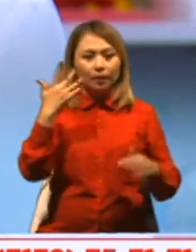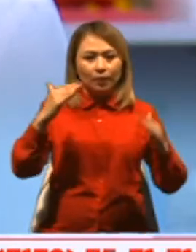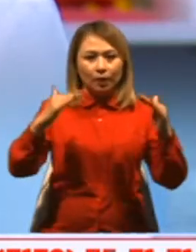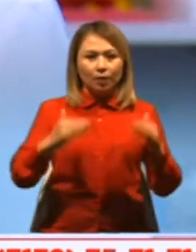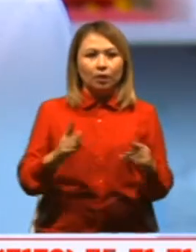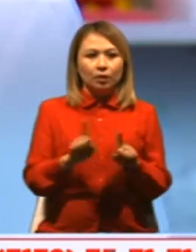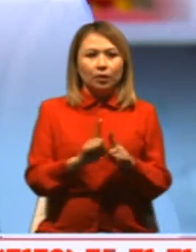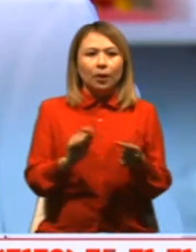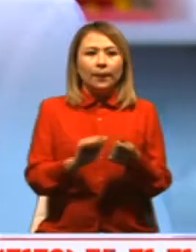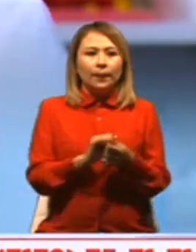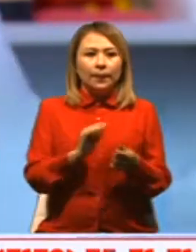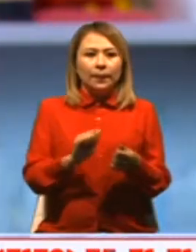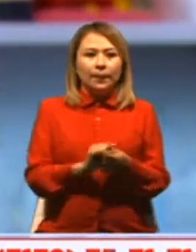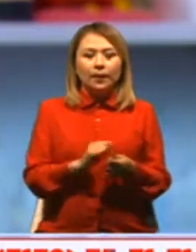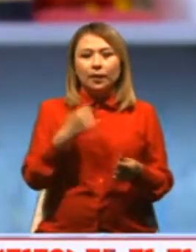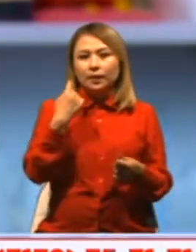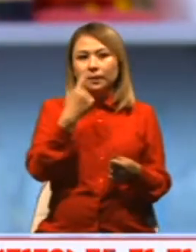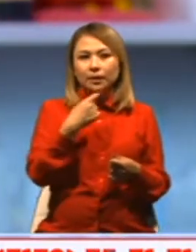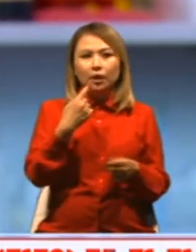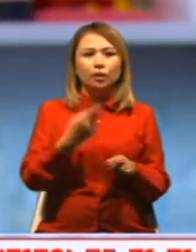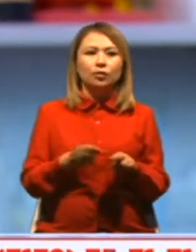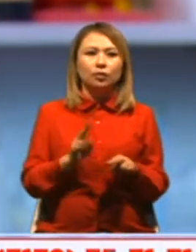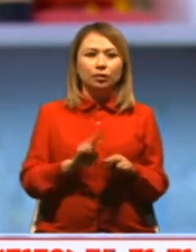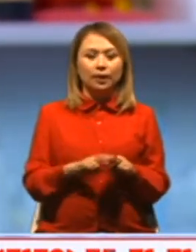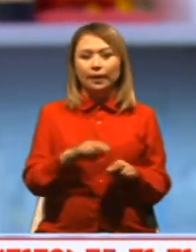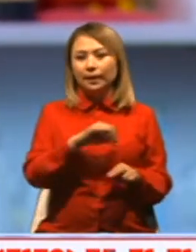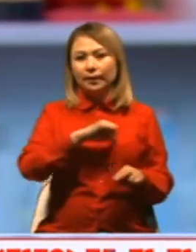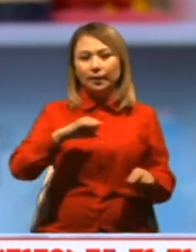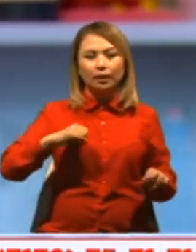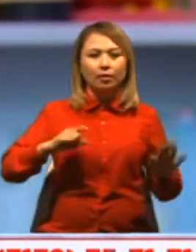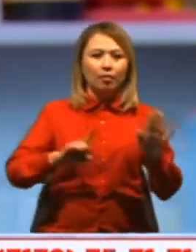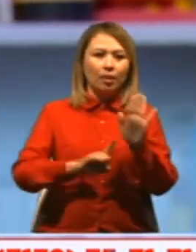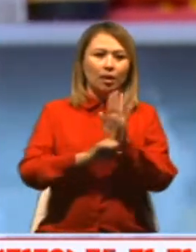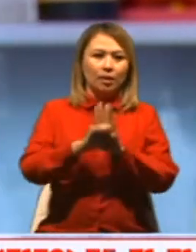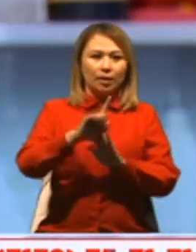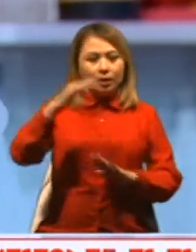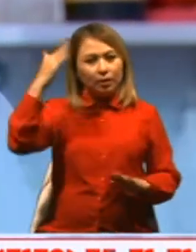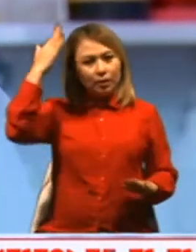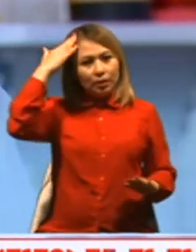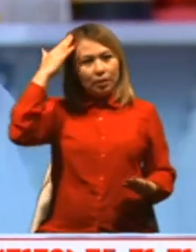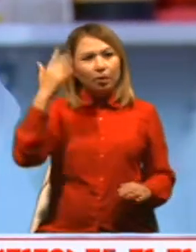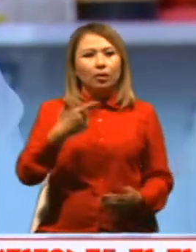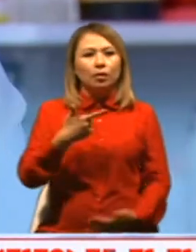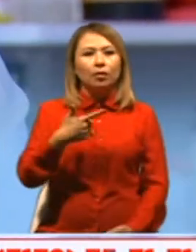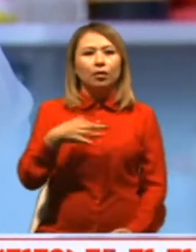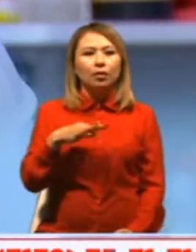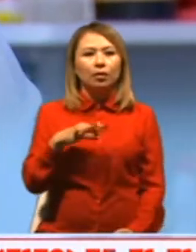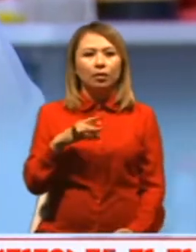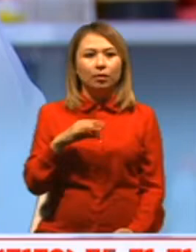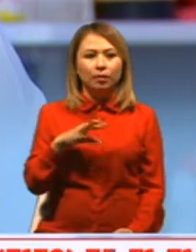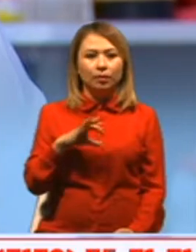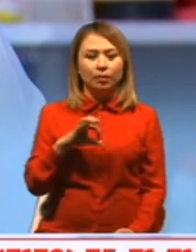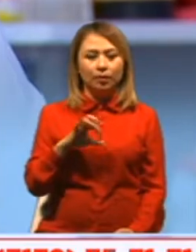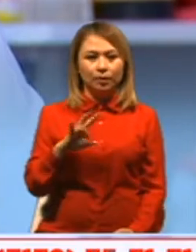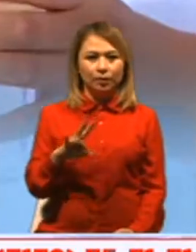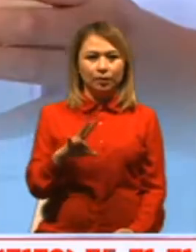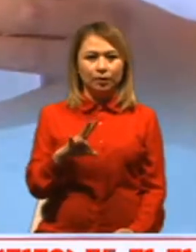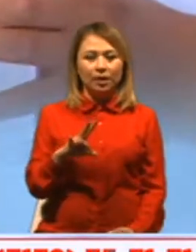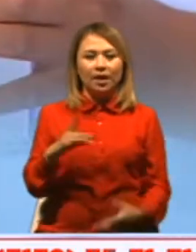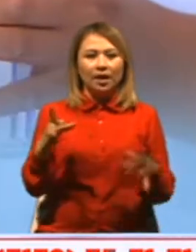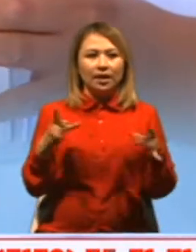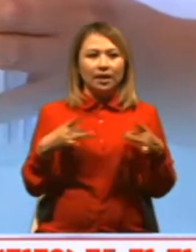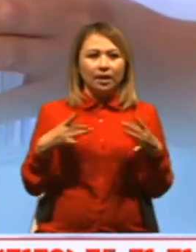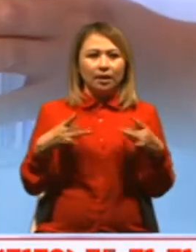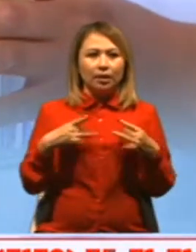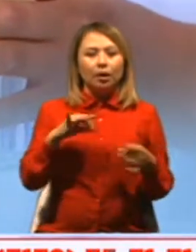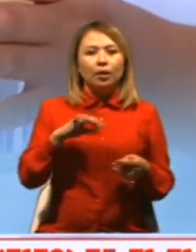да азайып кетеді. Соған байланысты адам организмінде ең бастысы жаңағы бас гормондарға, және одан кейін барып гормон нерв пен